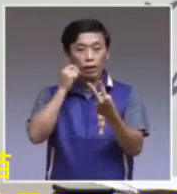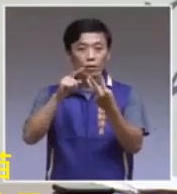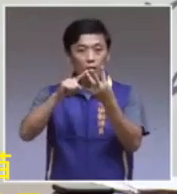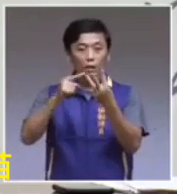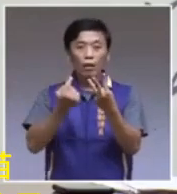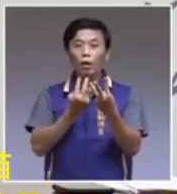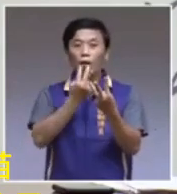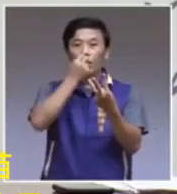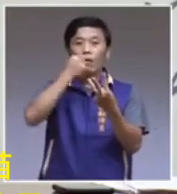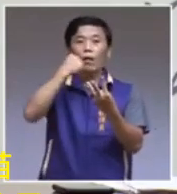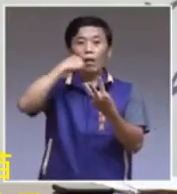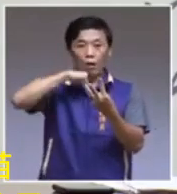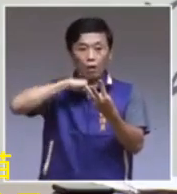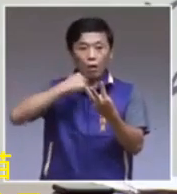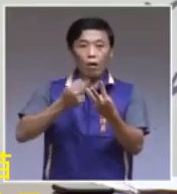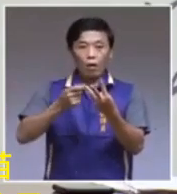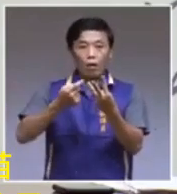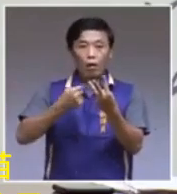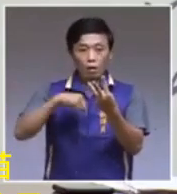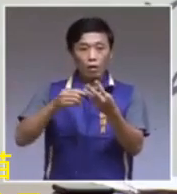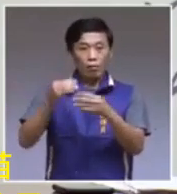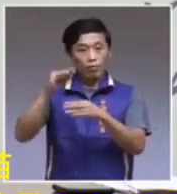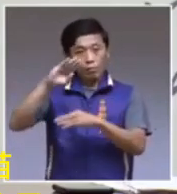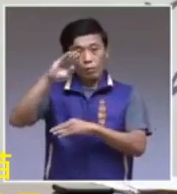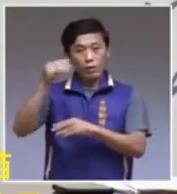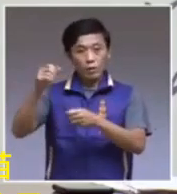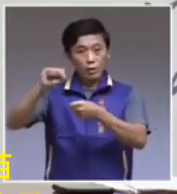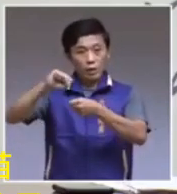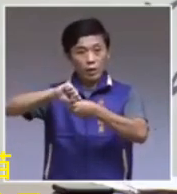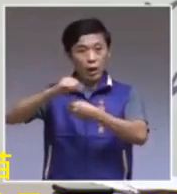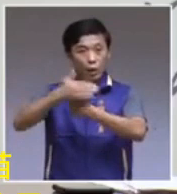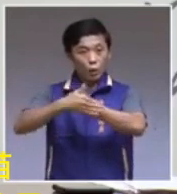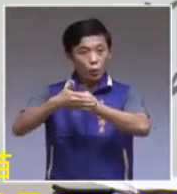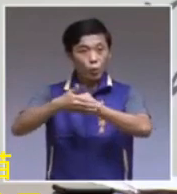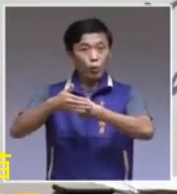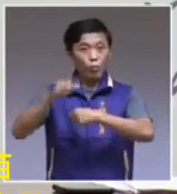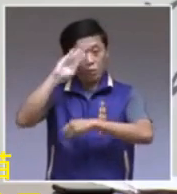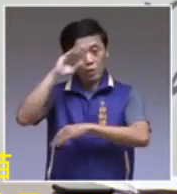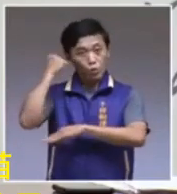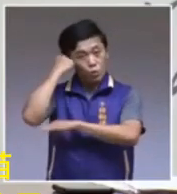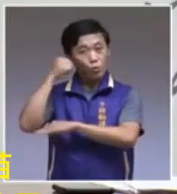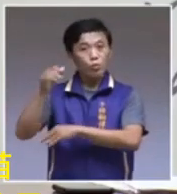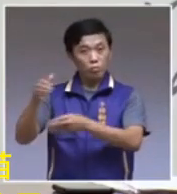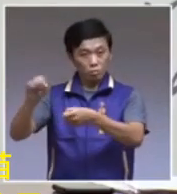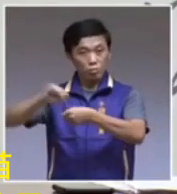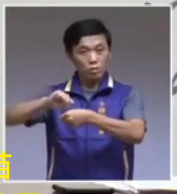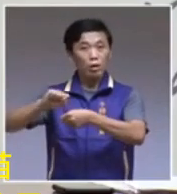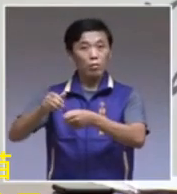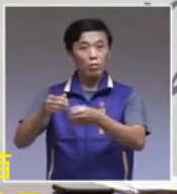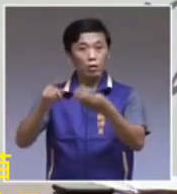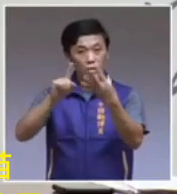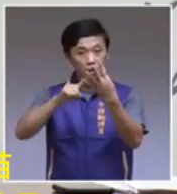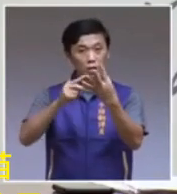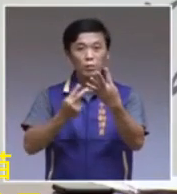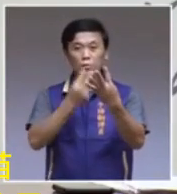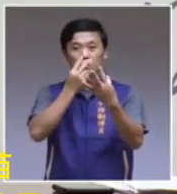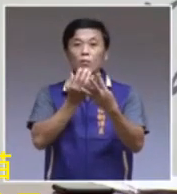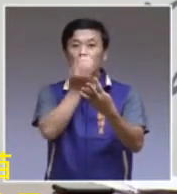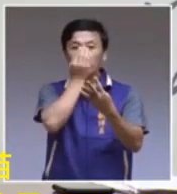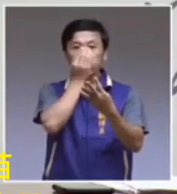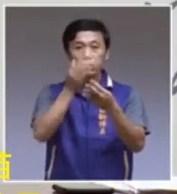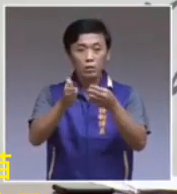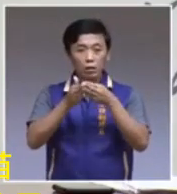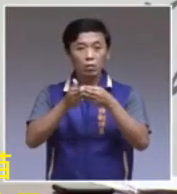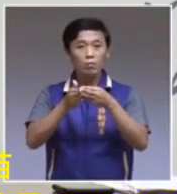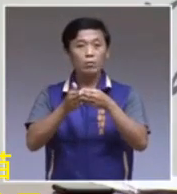管到加护病房，或者是大家所谓知道的，有的时候甚至要使用呼吸器或